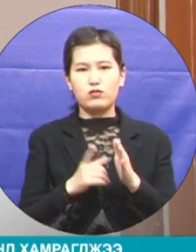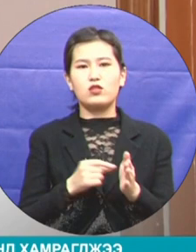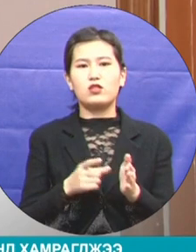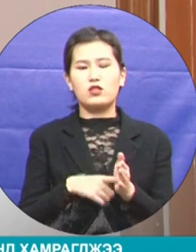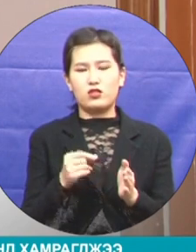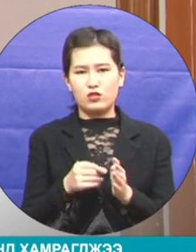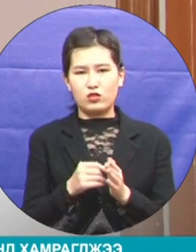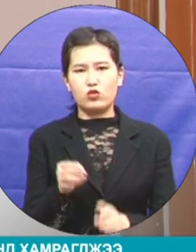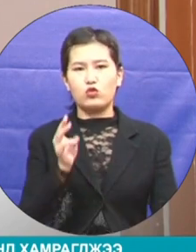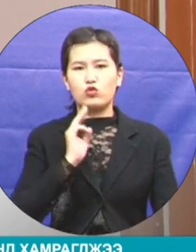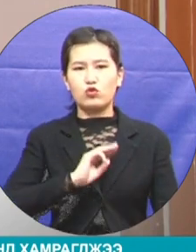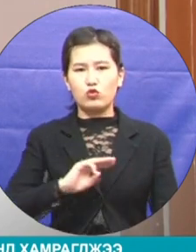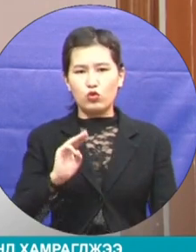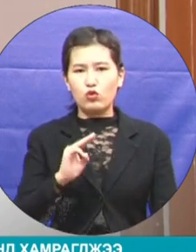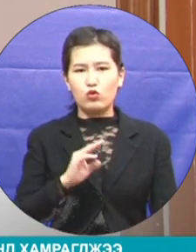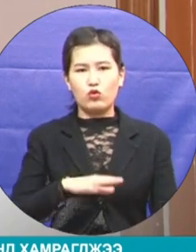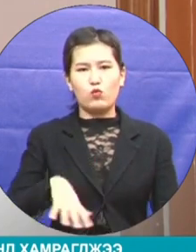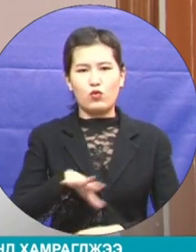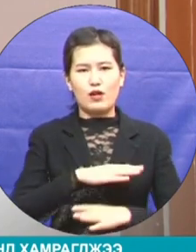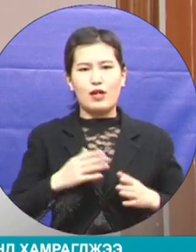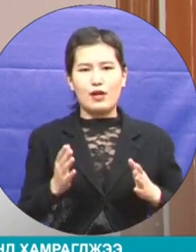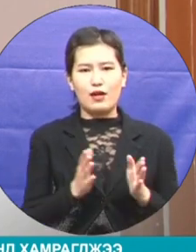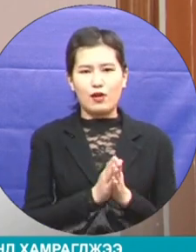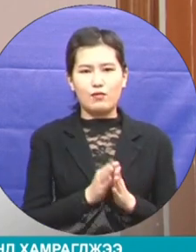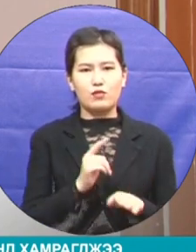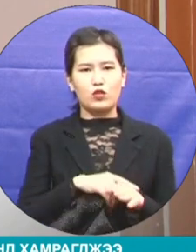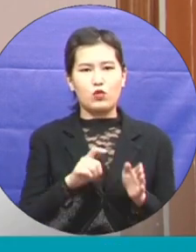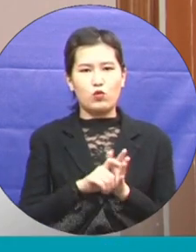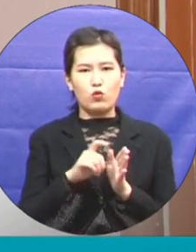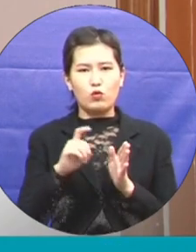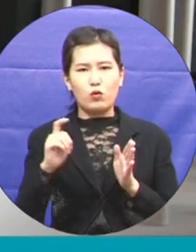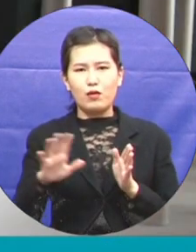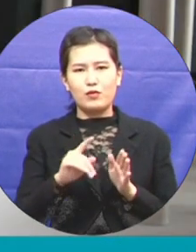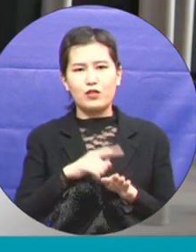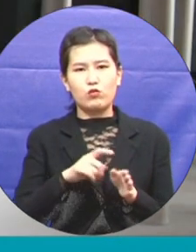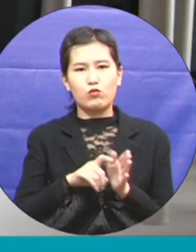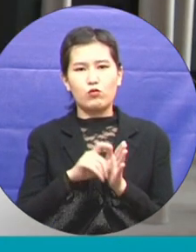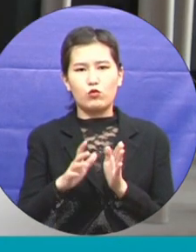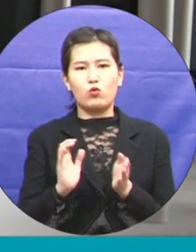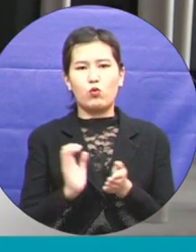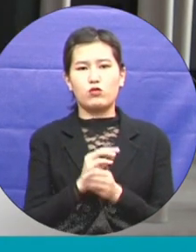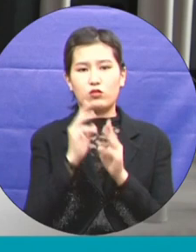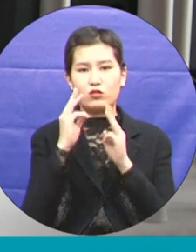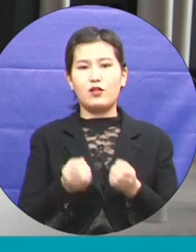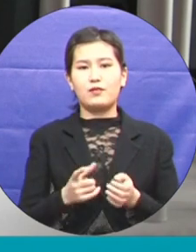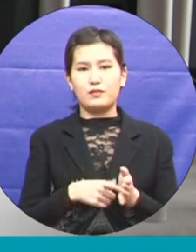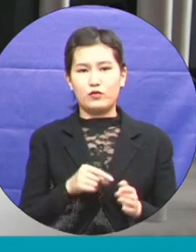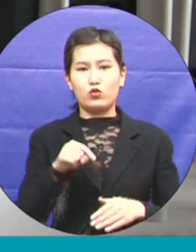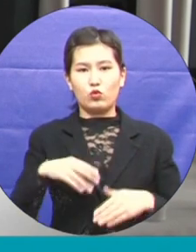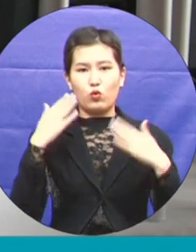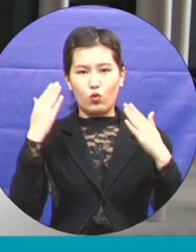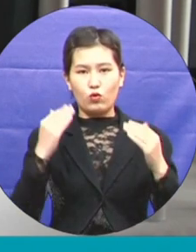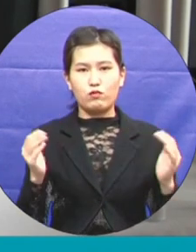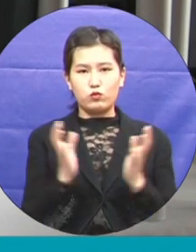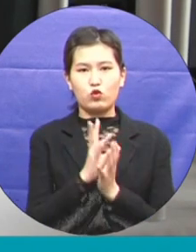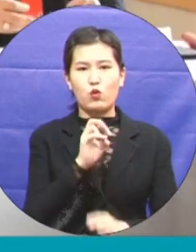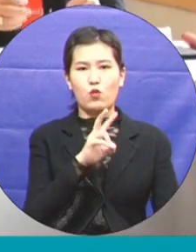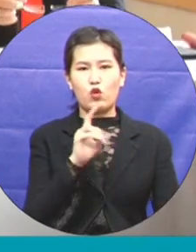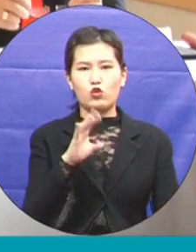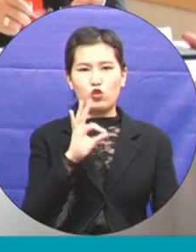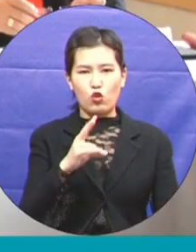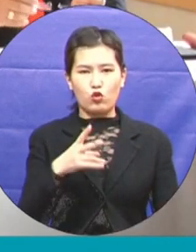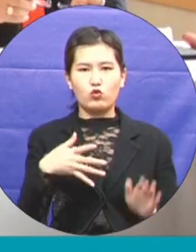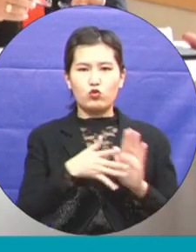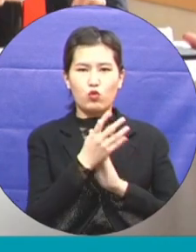одоо бид бүхэн одоо ойрын хугацаанд гарах шаардлагатай бол гэж үзэж байна. Өнөөдрийн хурлаар 2021 оны